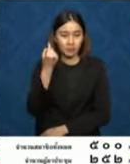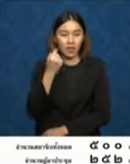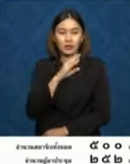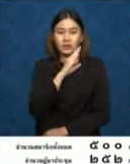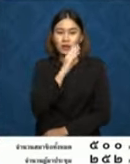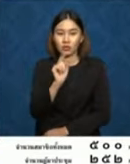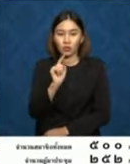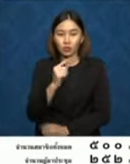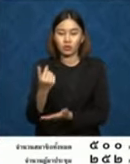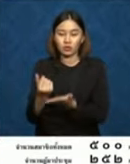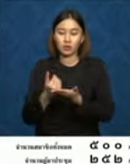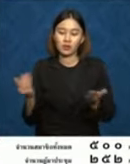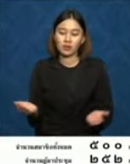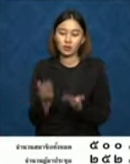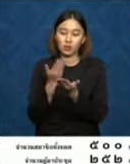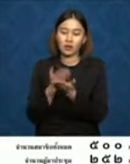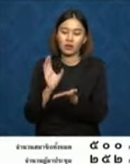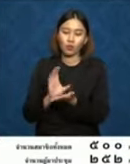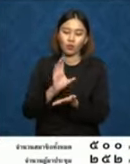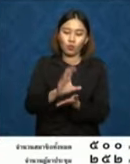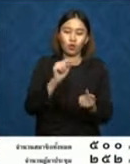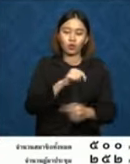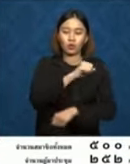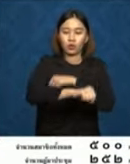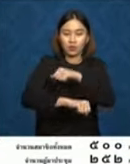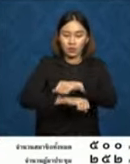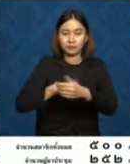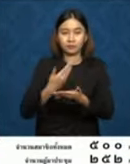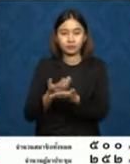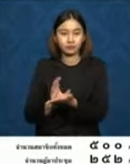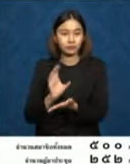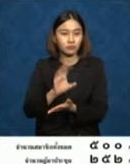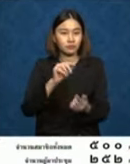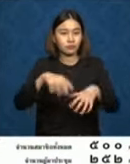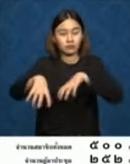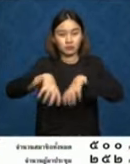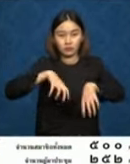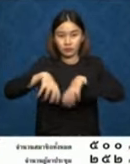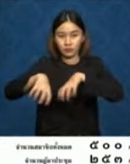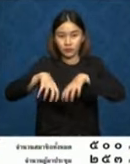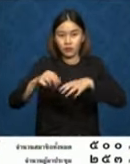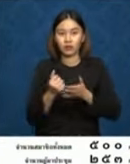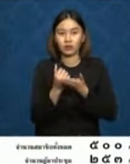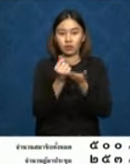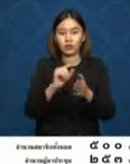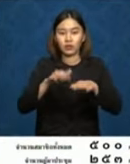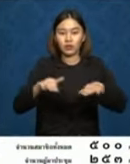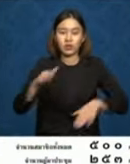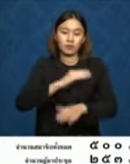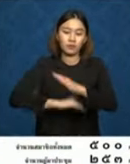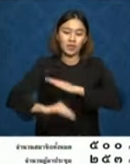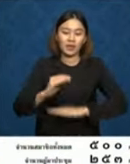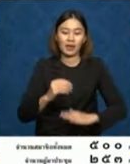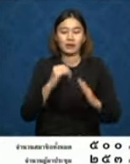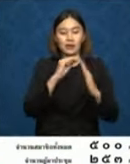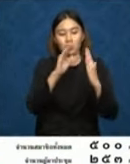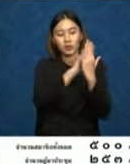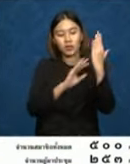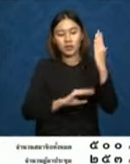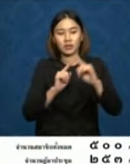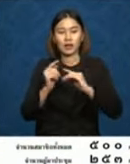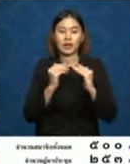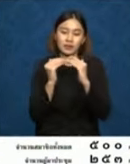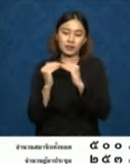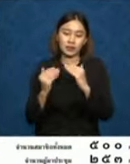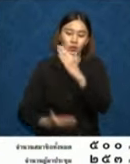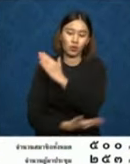หากได้รับการสนับสนุนงบประมาณในการก่อสร้างและงบประมาณในการบริหารจะช่วยให้เด็กพิการในแต่ละพื้นที่ได้รับสิท